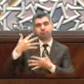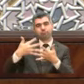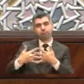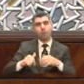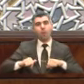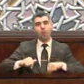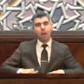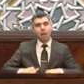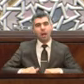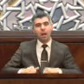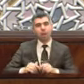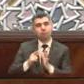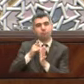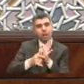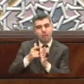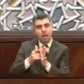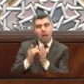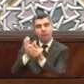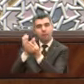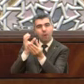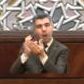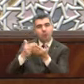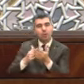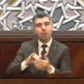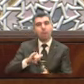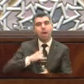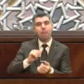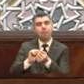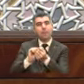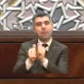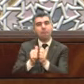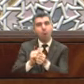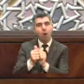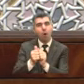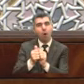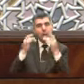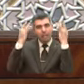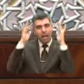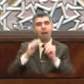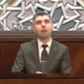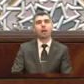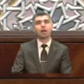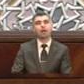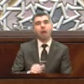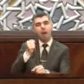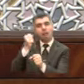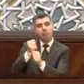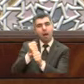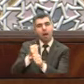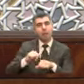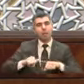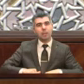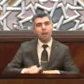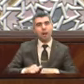والنقل واللوجستيك والماء، الثقافة والشباب والرياضة، الشغل والإدماج المهني، القطاع المكلف